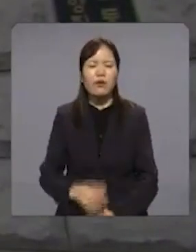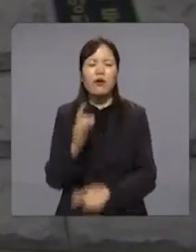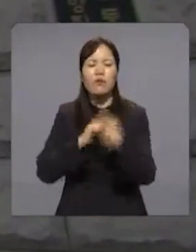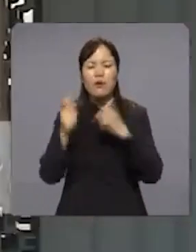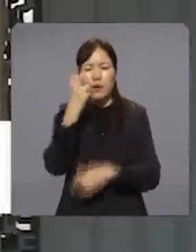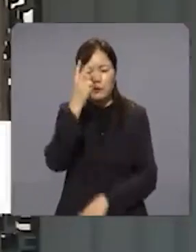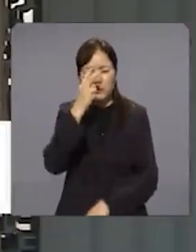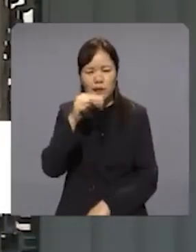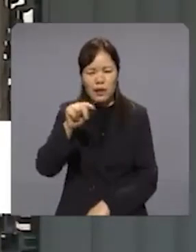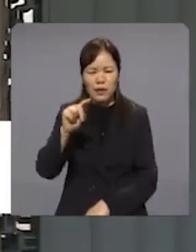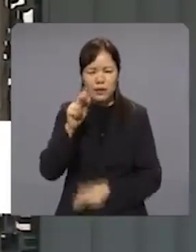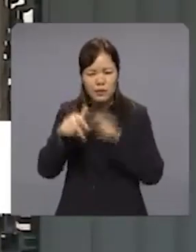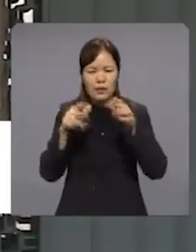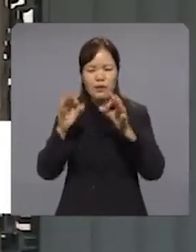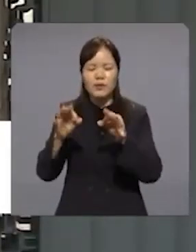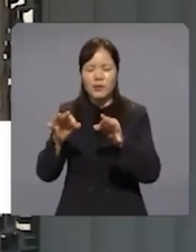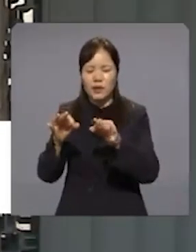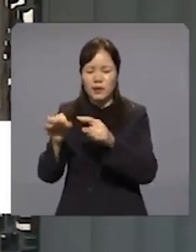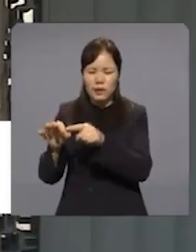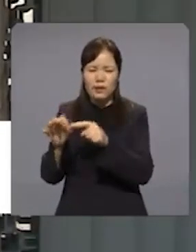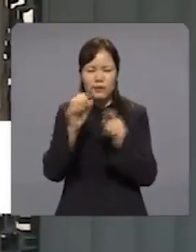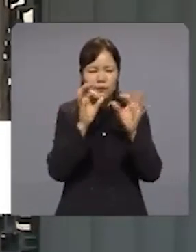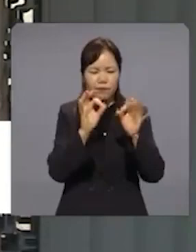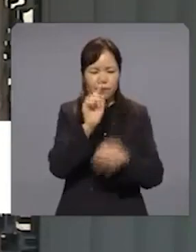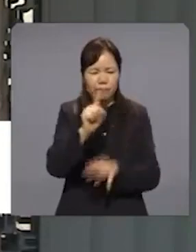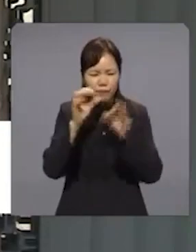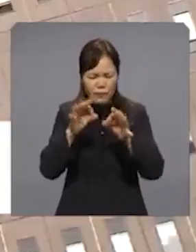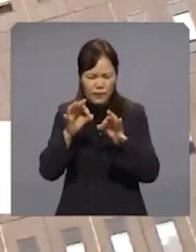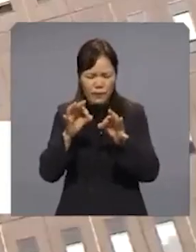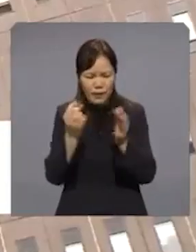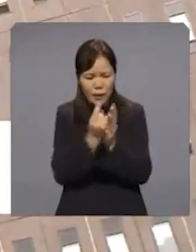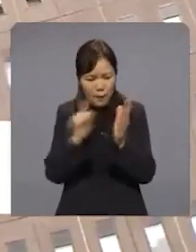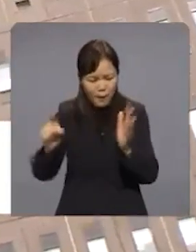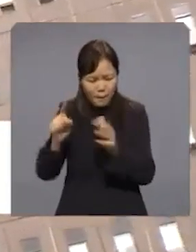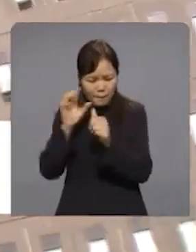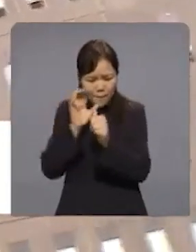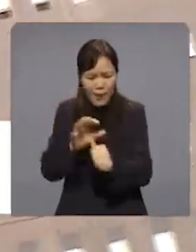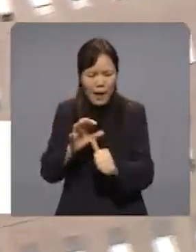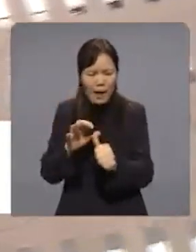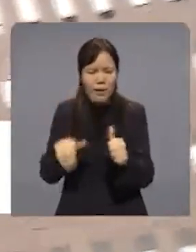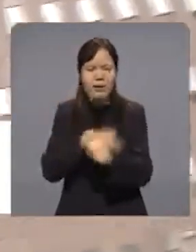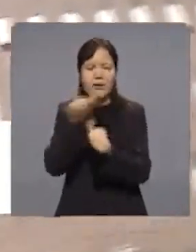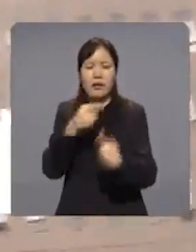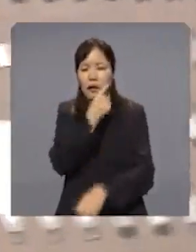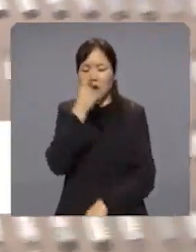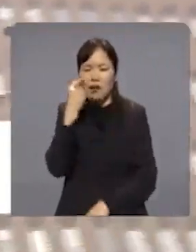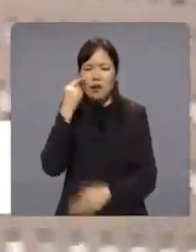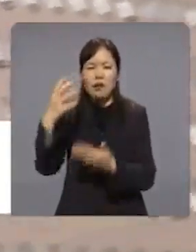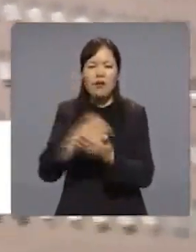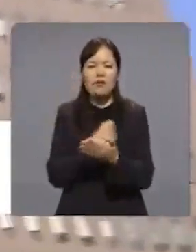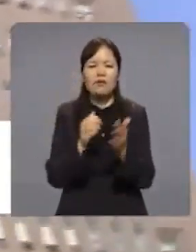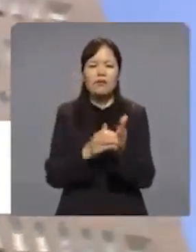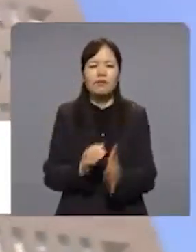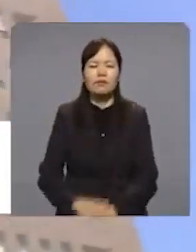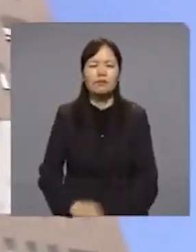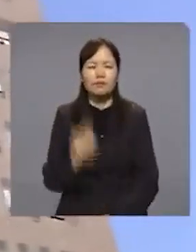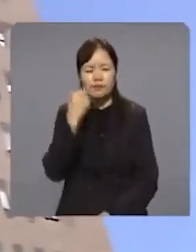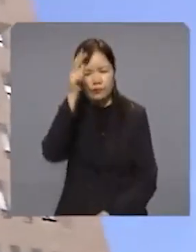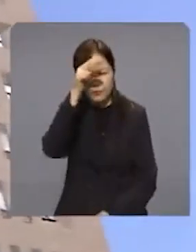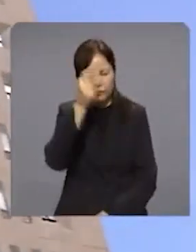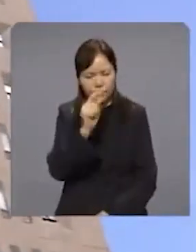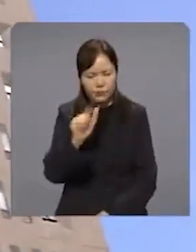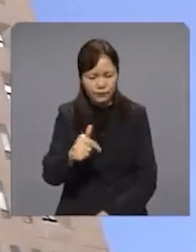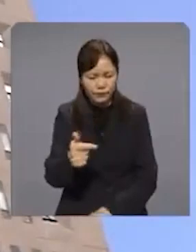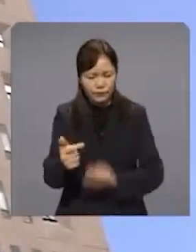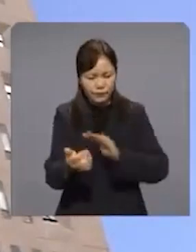보강수사로 산업은행 컨소시엄이 하나은행 이탈을 압박한 정황을 추가 파악한 것으로 전해졌습니다. 검찰은 곽 전